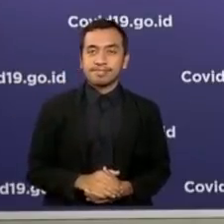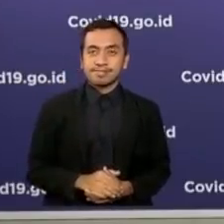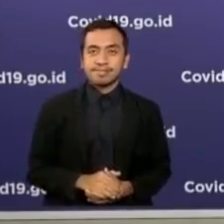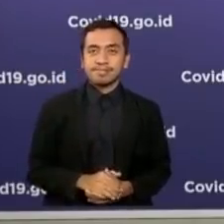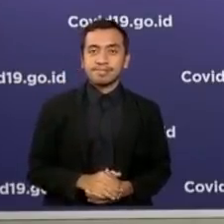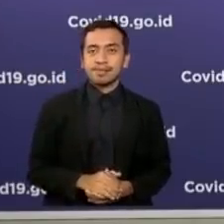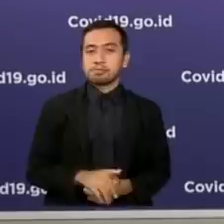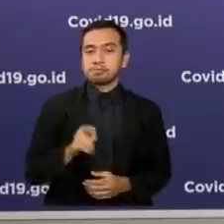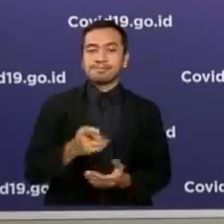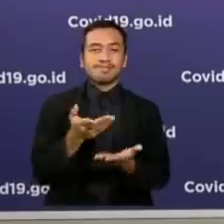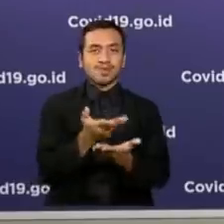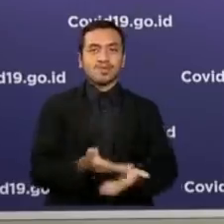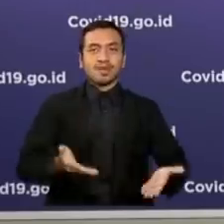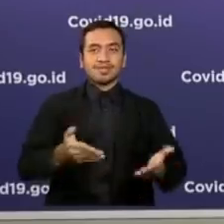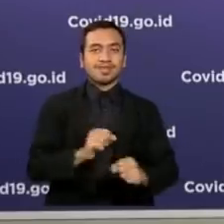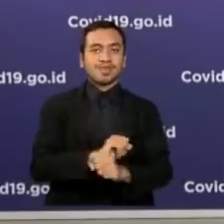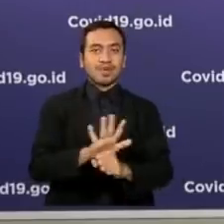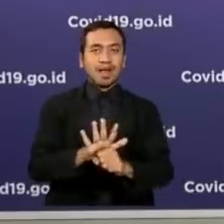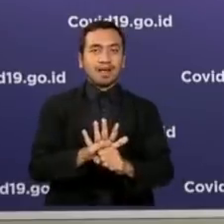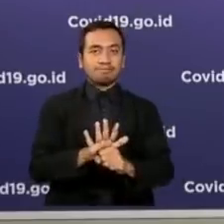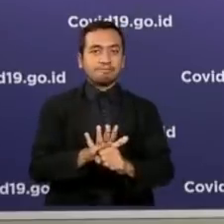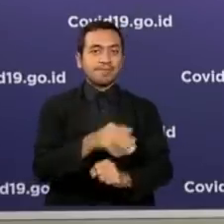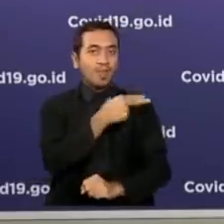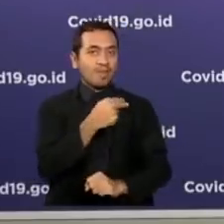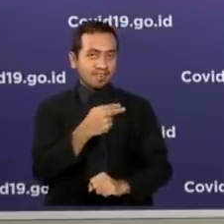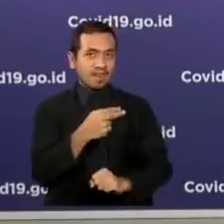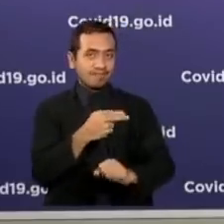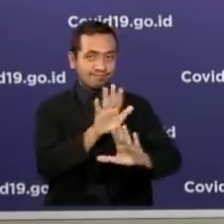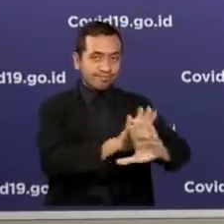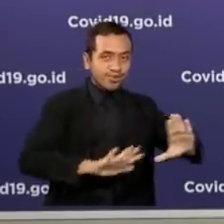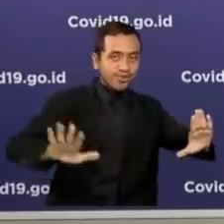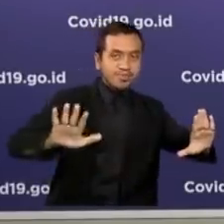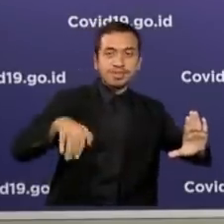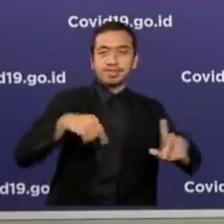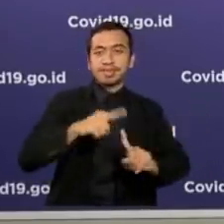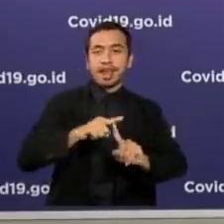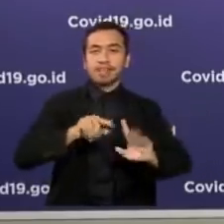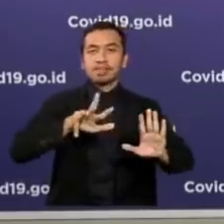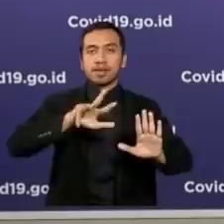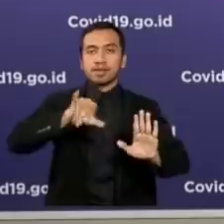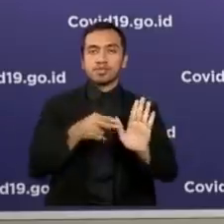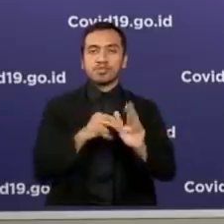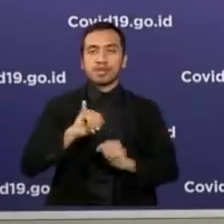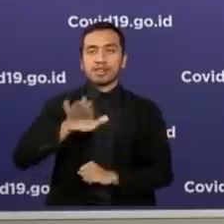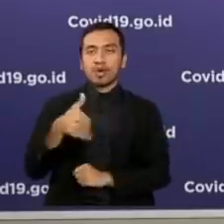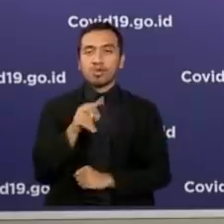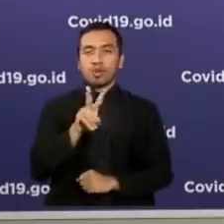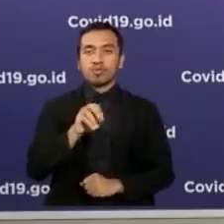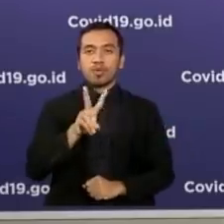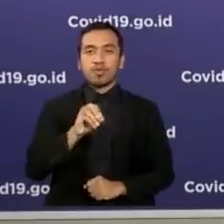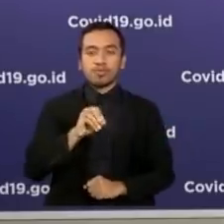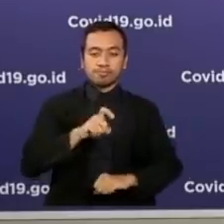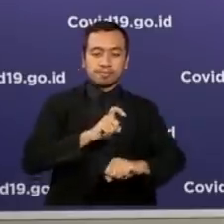percepatan penanganan pandemic ofik 19 sampai dengan hari ini 9 Jun 2012 pada